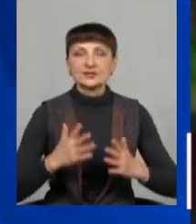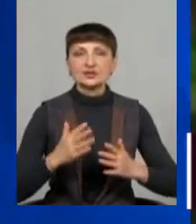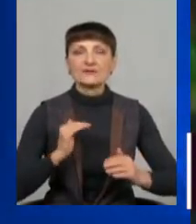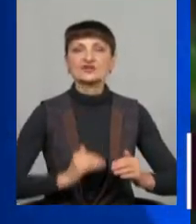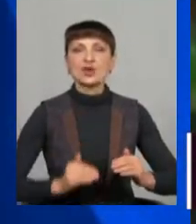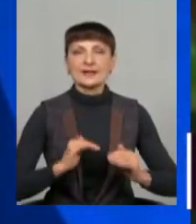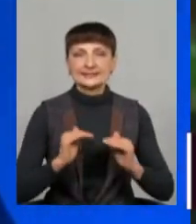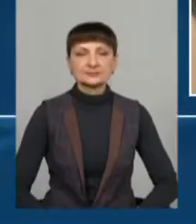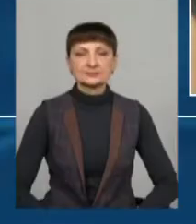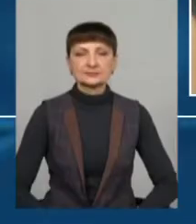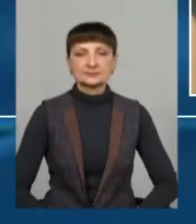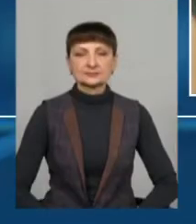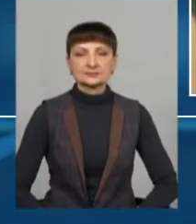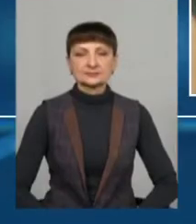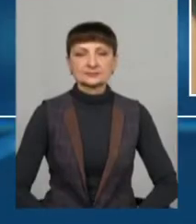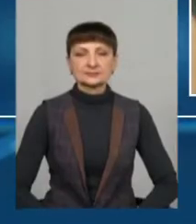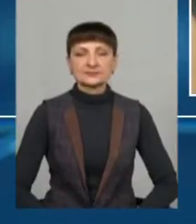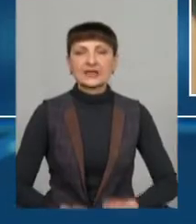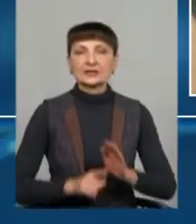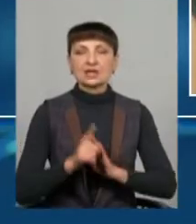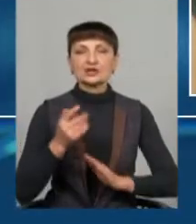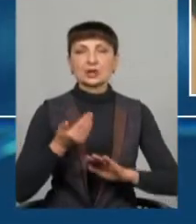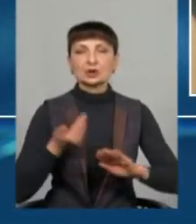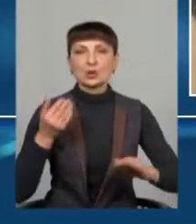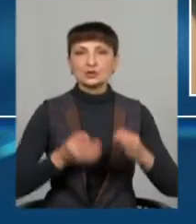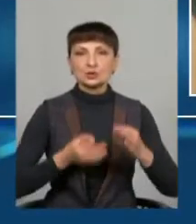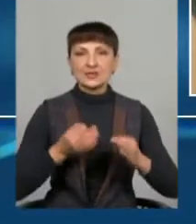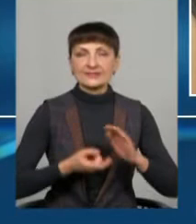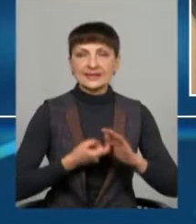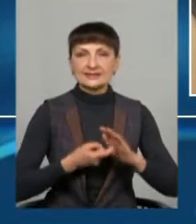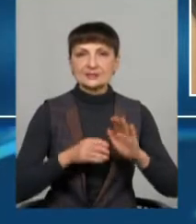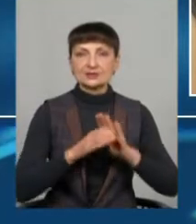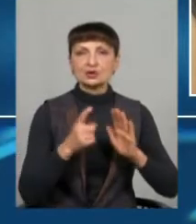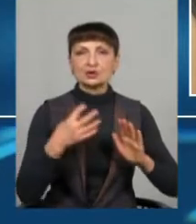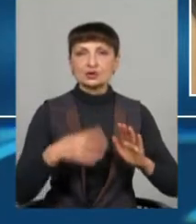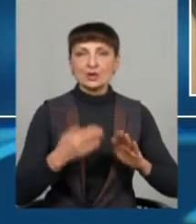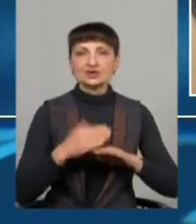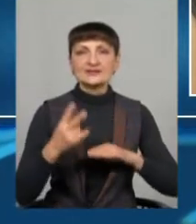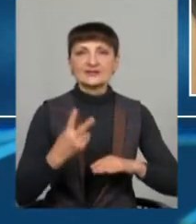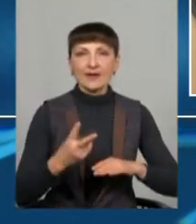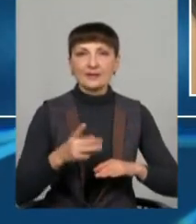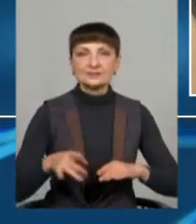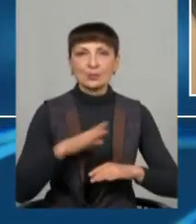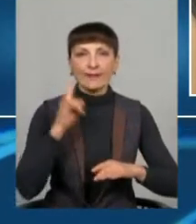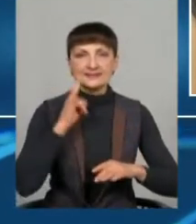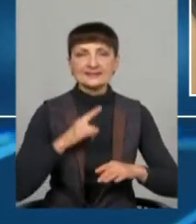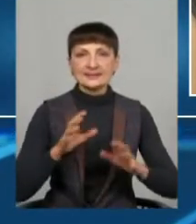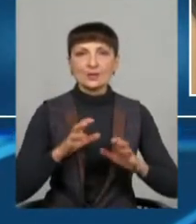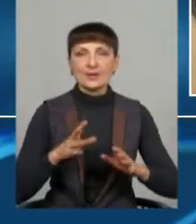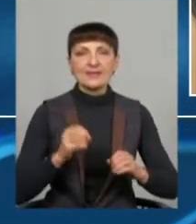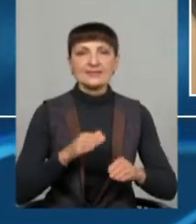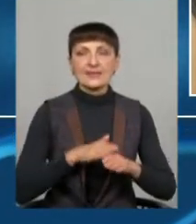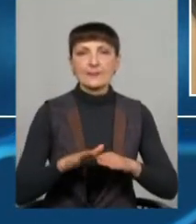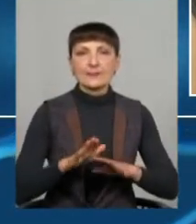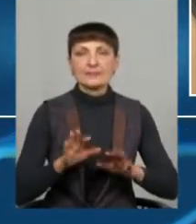частном детском саду. Значит, досудебное производство по статье 140 части 2 УК РК ненадлежащее